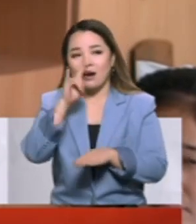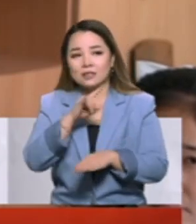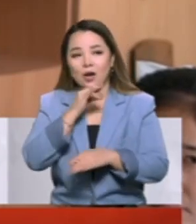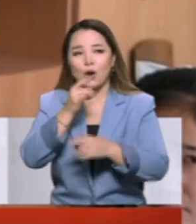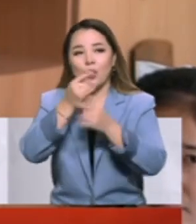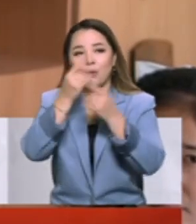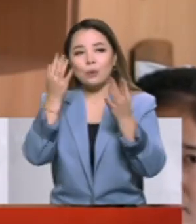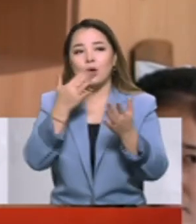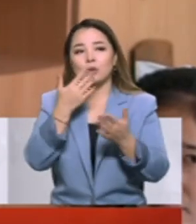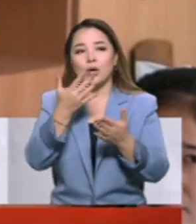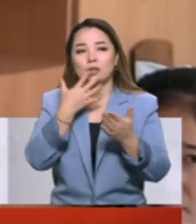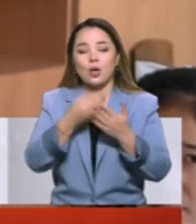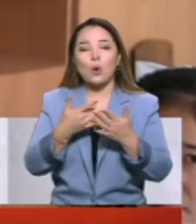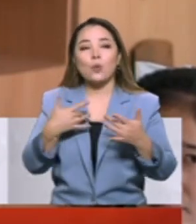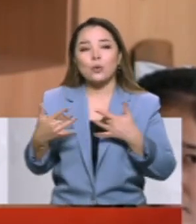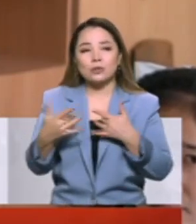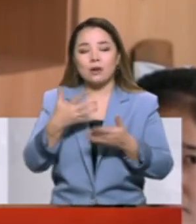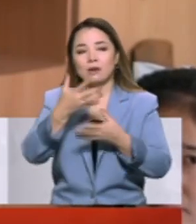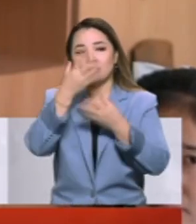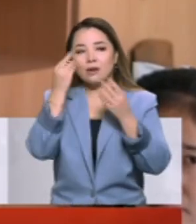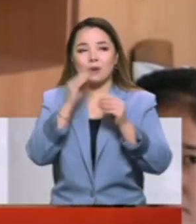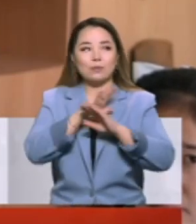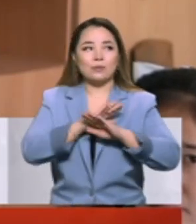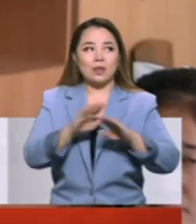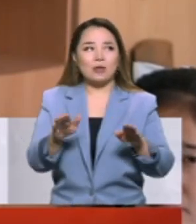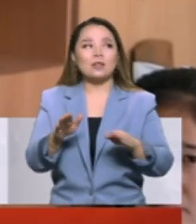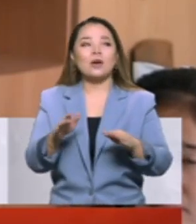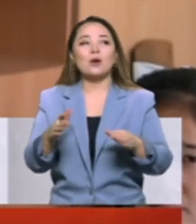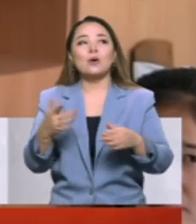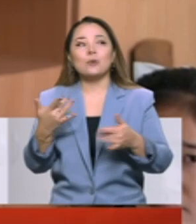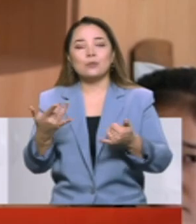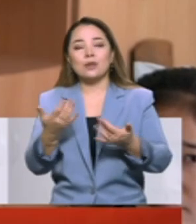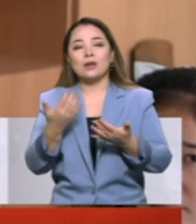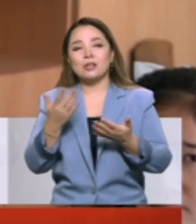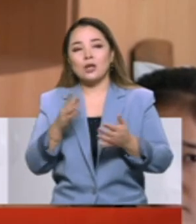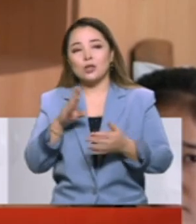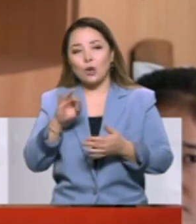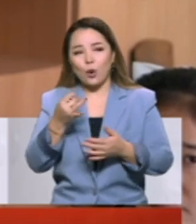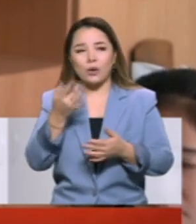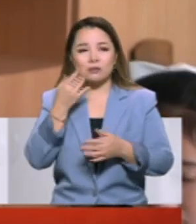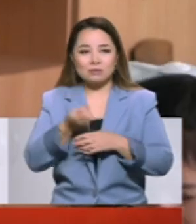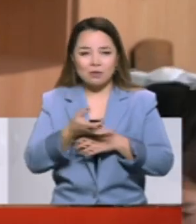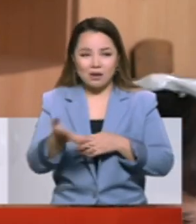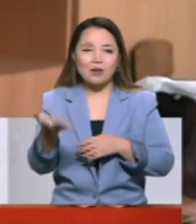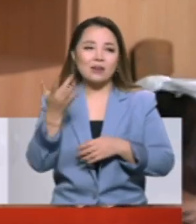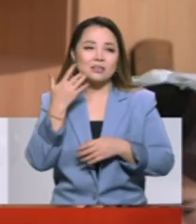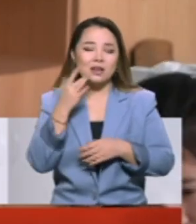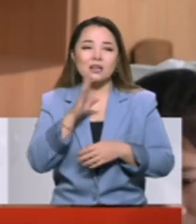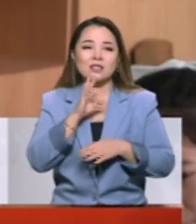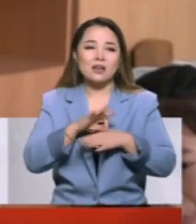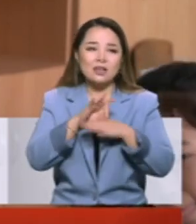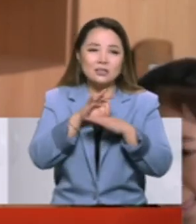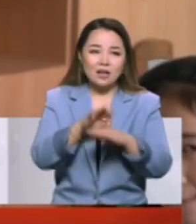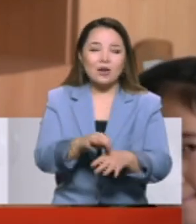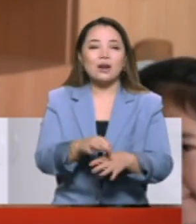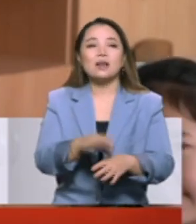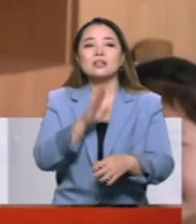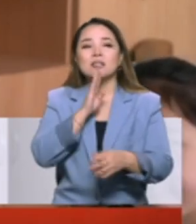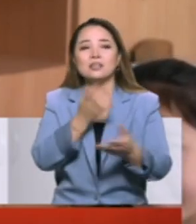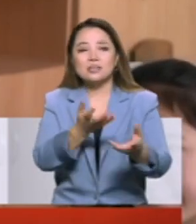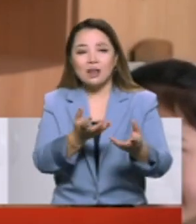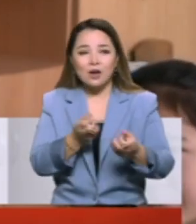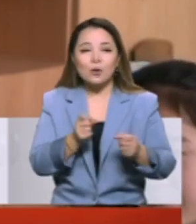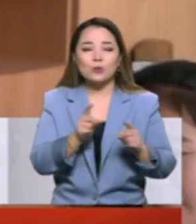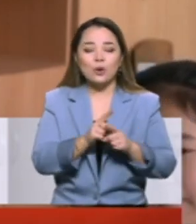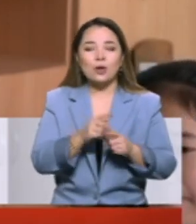мәдени ұлттық өнерлерімізді ұмытқан емеспіз. Тойларымыз қазақша болады. Қыз ұзату, келін алу тойларымыз қазақша